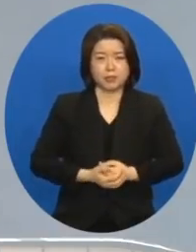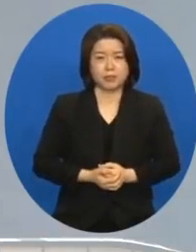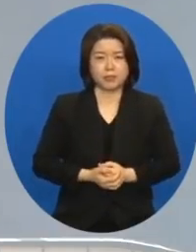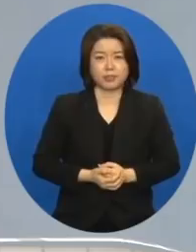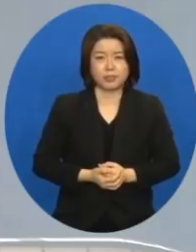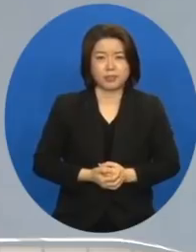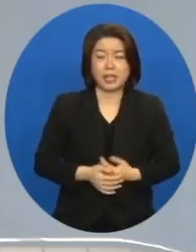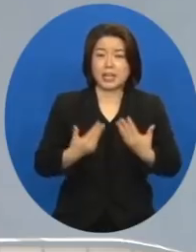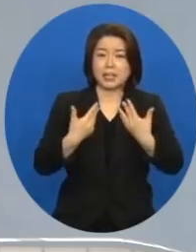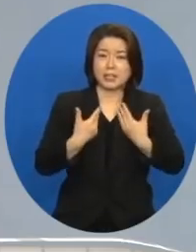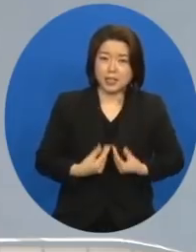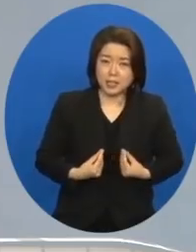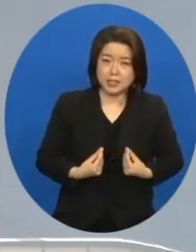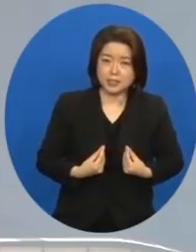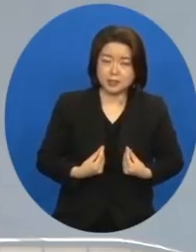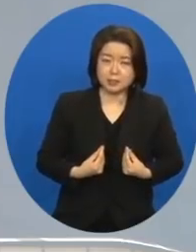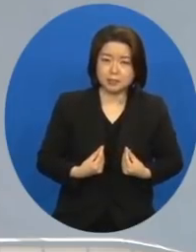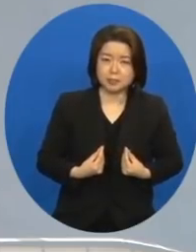낙심,